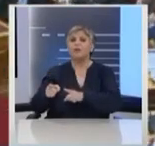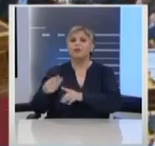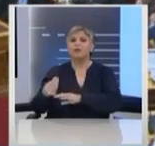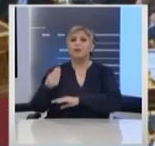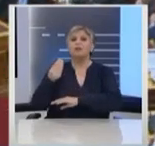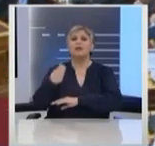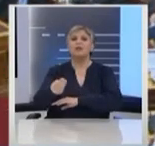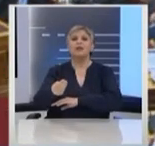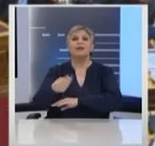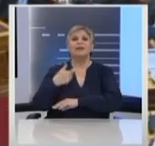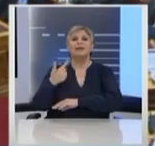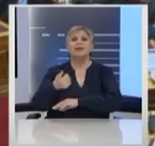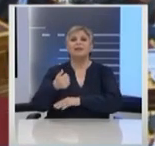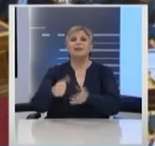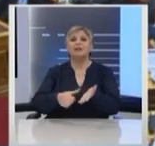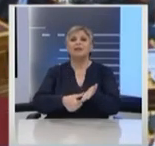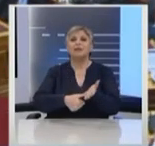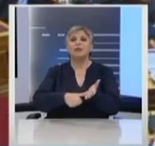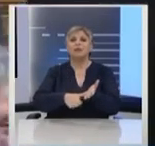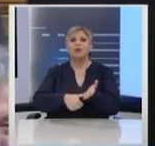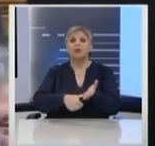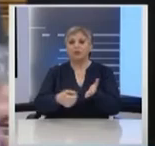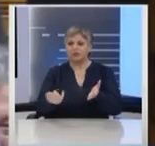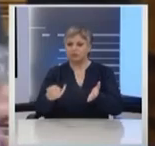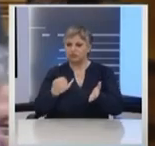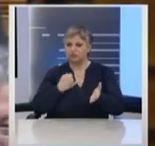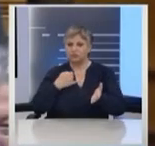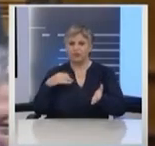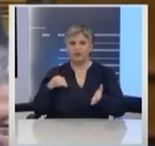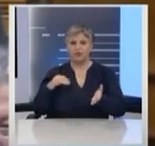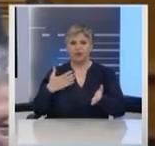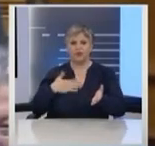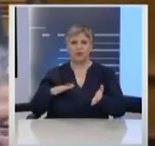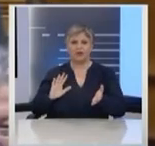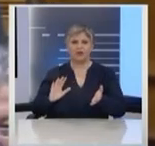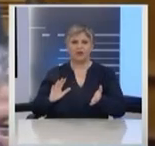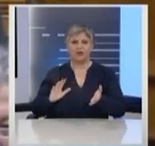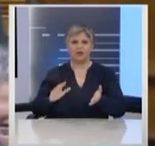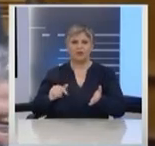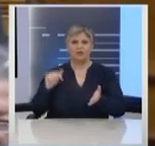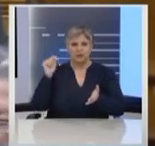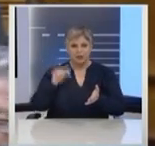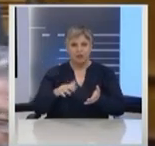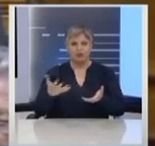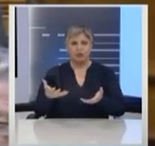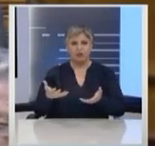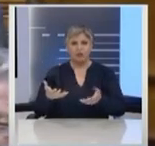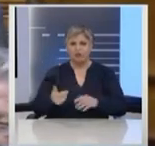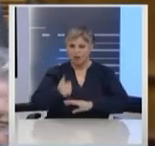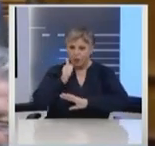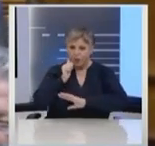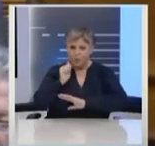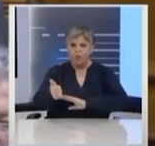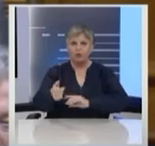τη συμπεριφορά τους, με την ύπαρξή τους, με αυτό το οποίο σημαίνει την αίσθηση που έχουν για τον αυτοπροσδιορισμό τους.